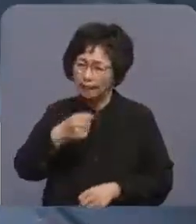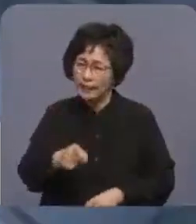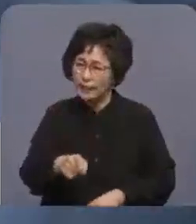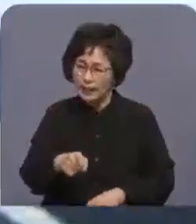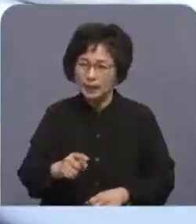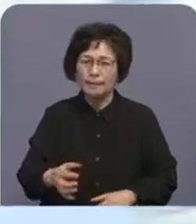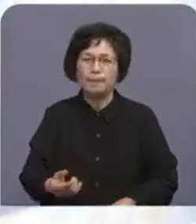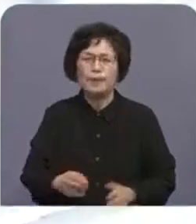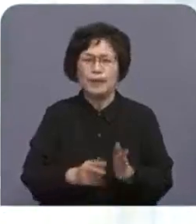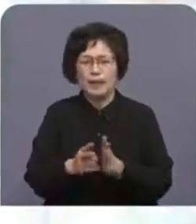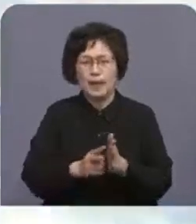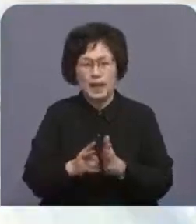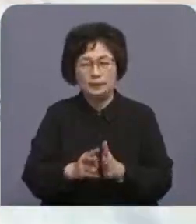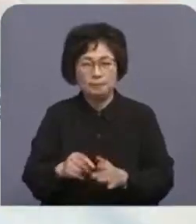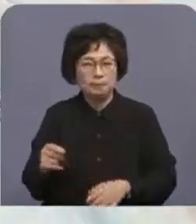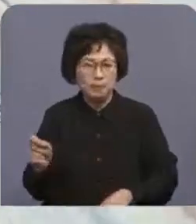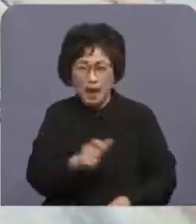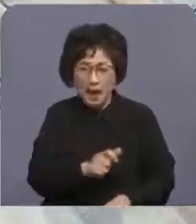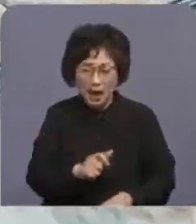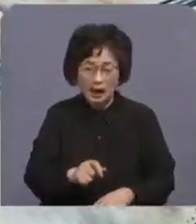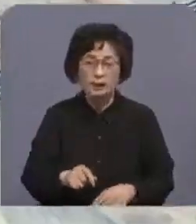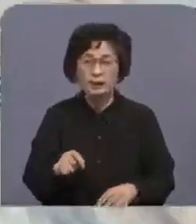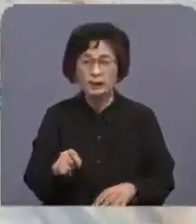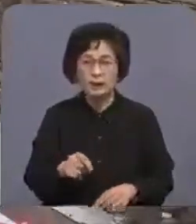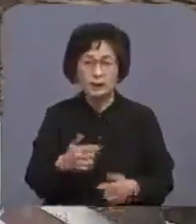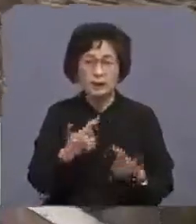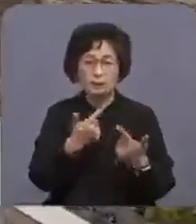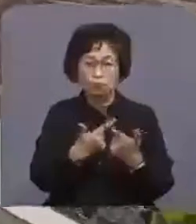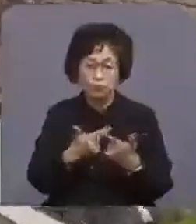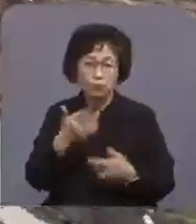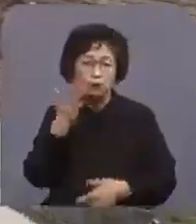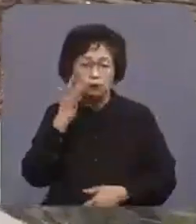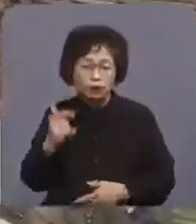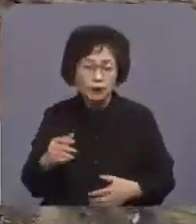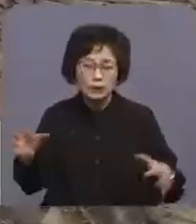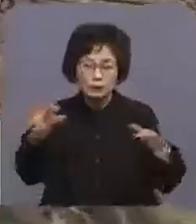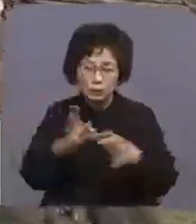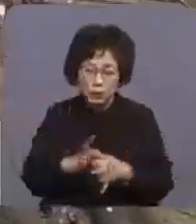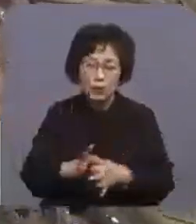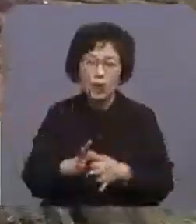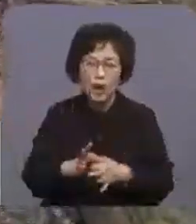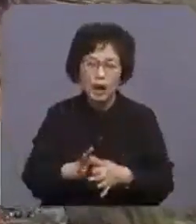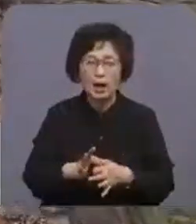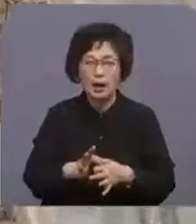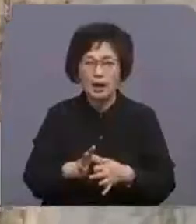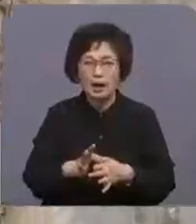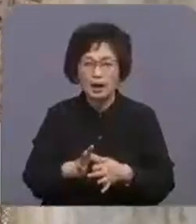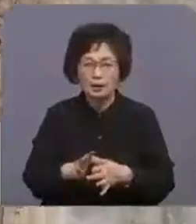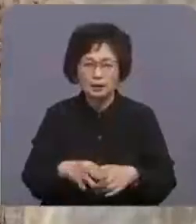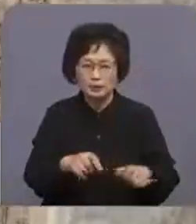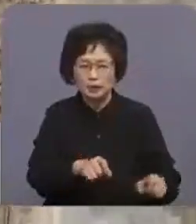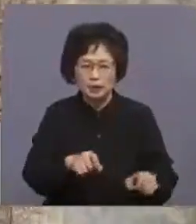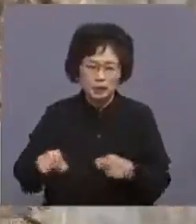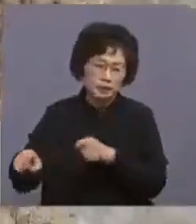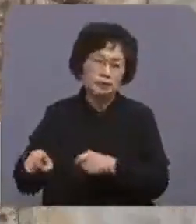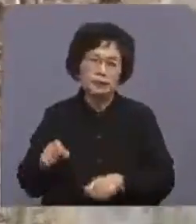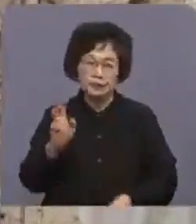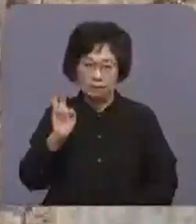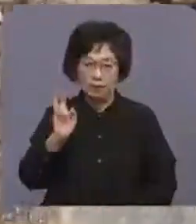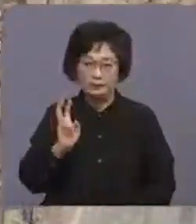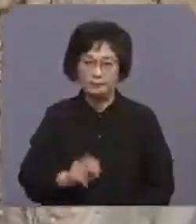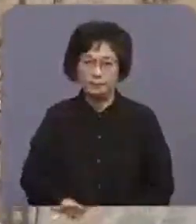건설 사업이나 가덕신공항과 울산 경남을 연결하는 광역교통망 확충 사업도 늦춰질 가능성이